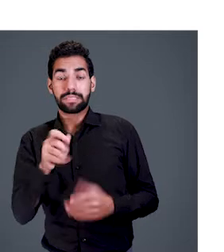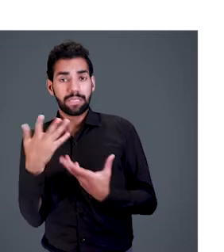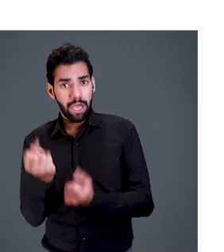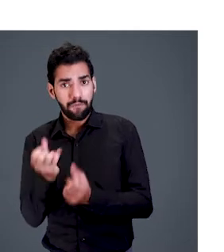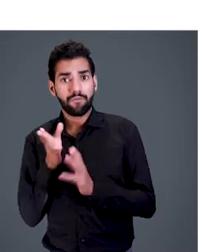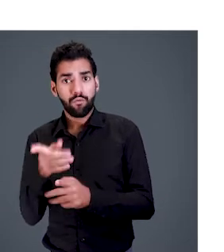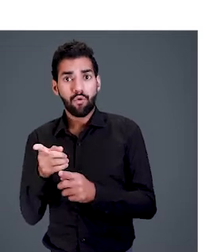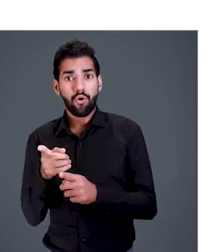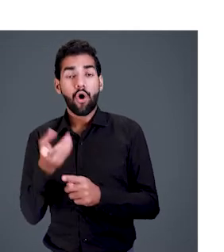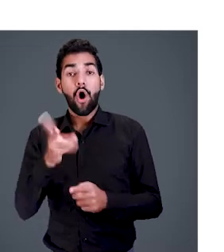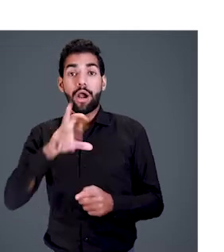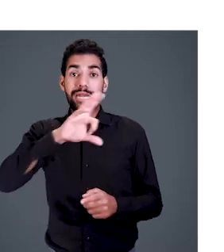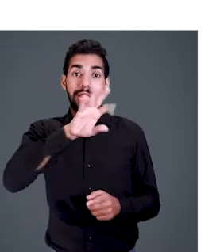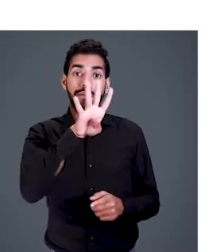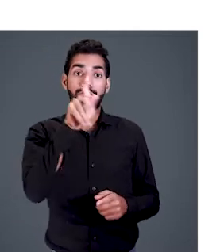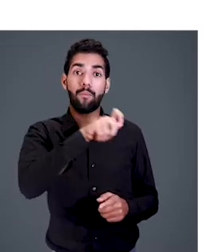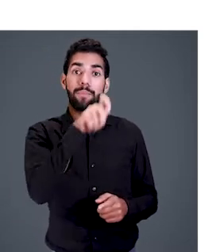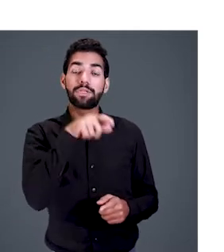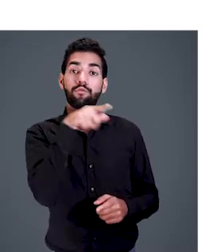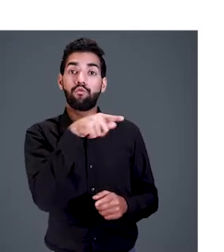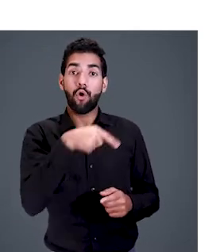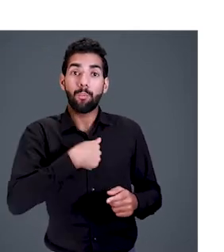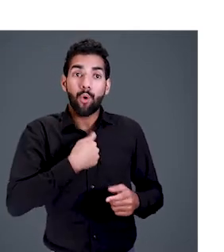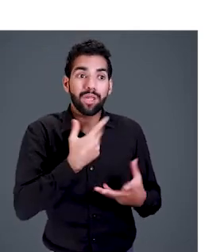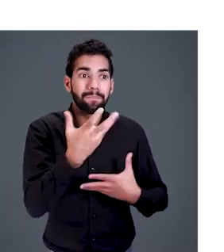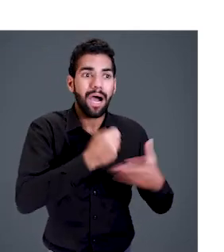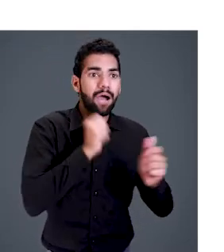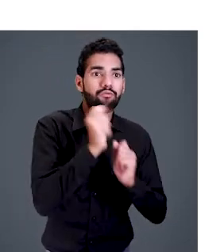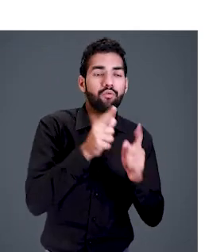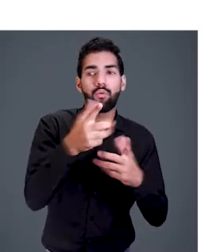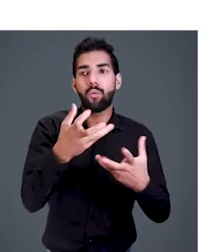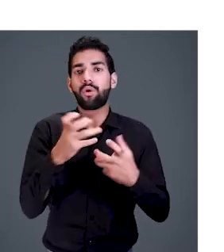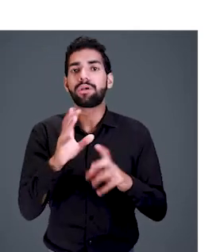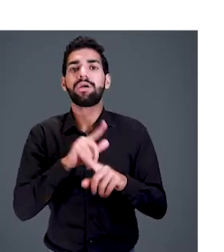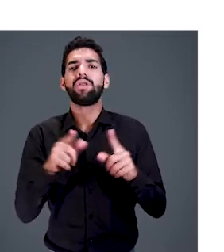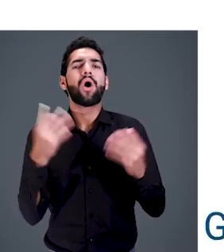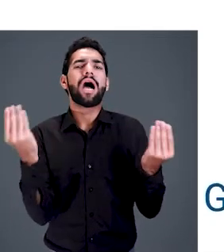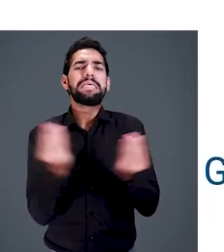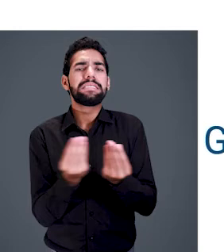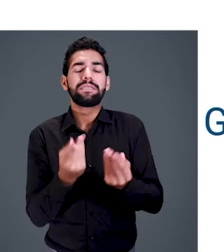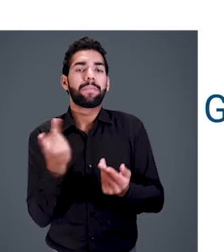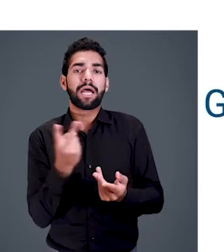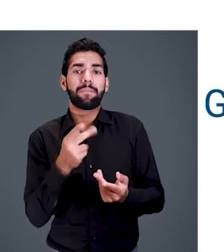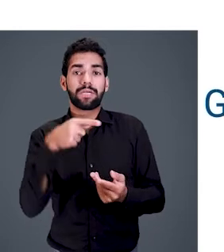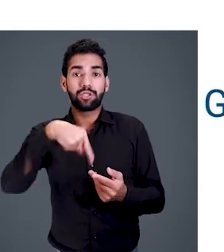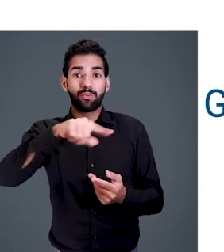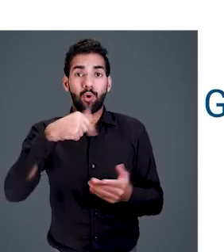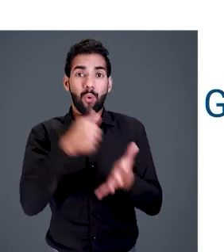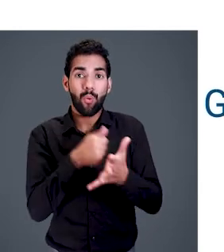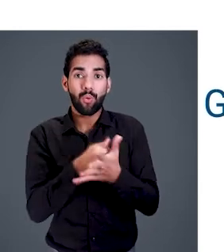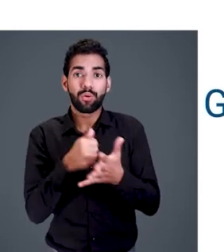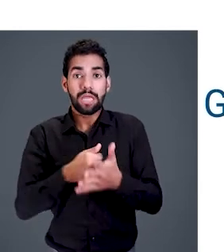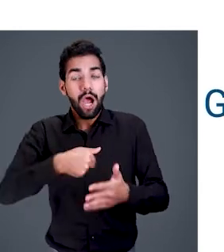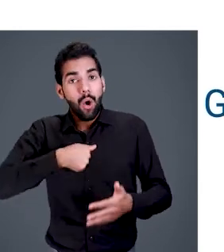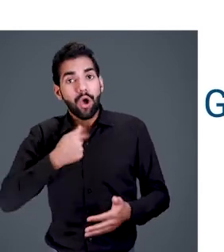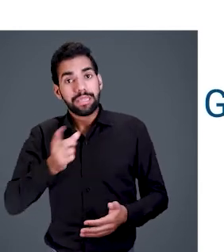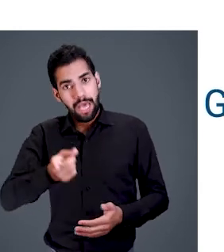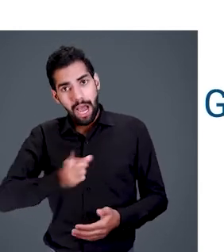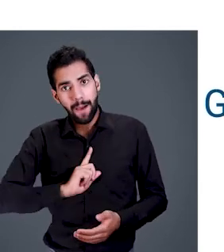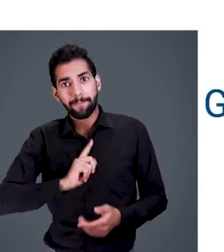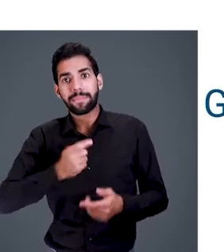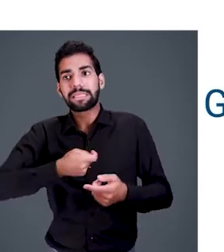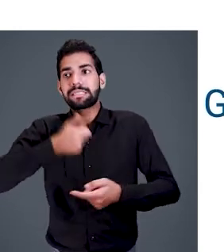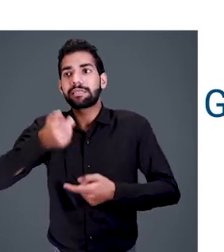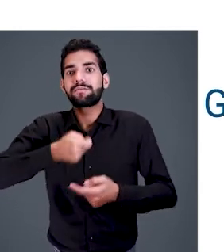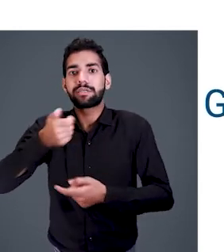6% کنٹریبیوٹ کر رہے ہیں اور 94% آپ کی کنزمپشن کنٹریبیوٹ کر رہی ہے، تو بڑا آسان طریقہ ہے کہ آپ اپنی ڈومیسٹک انویسٹمنٹ